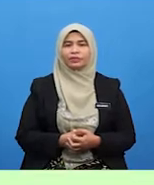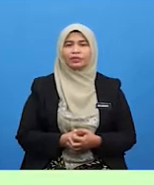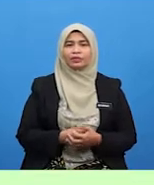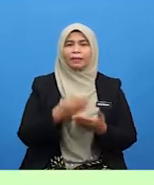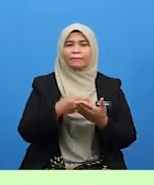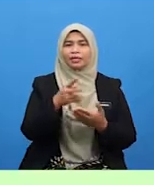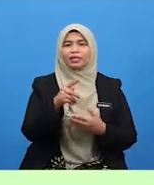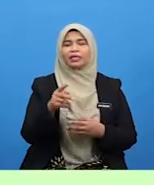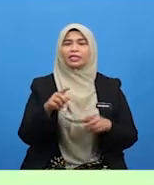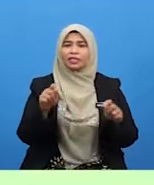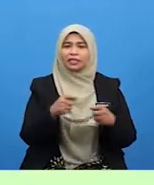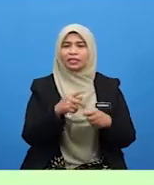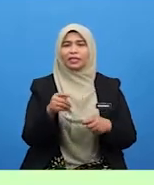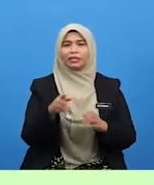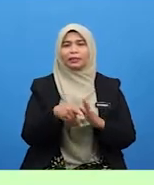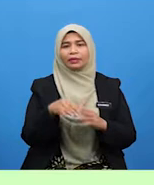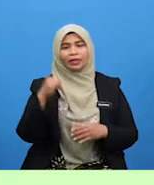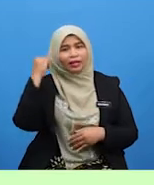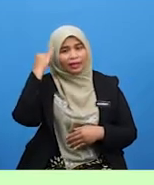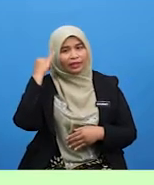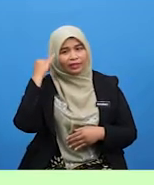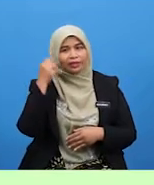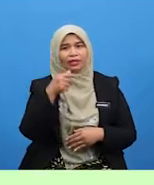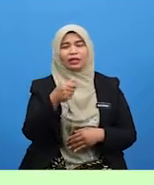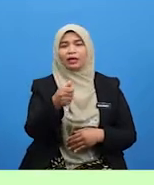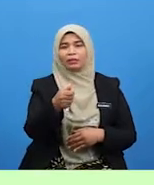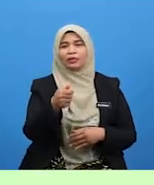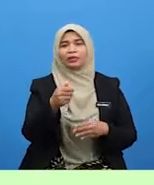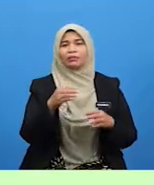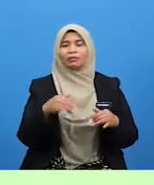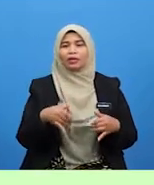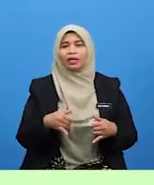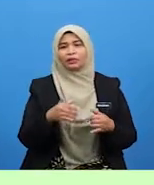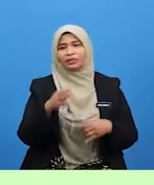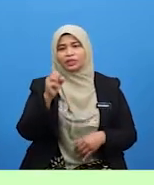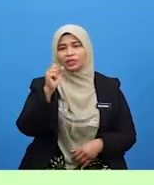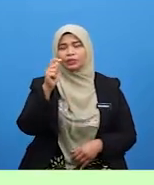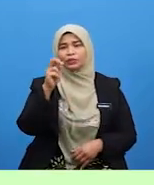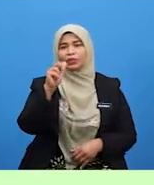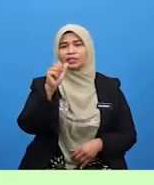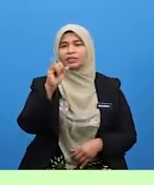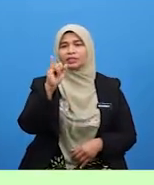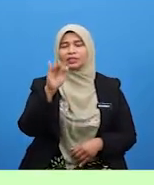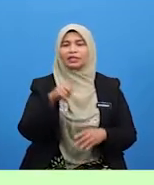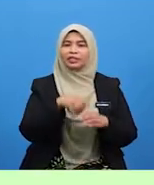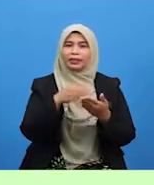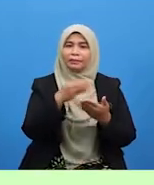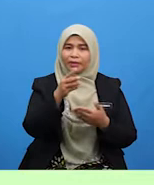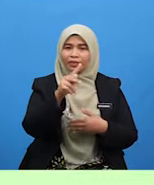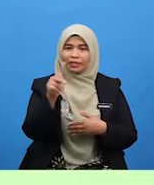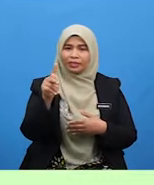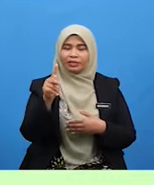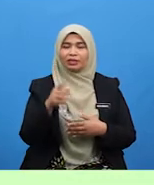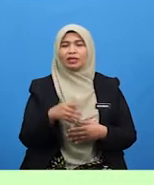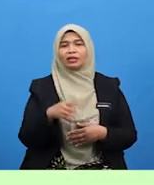Berikan tindakan dan pendapat kamu melalui situasi yang diberikan.